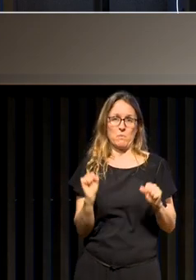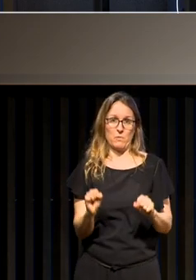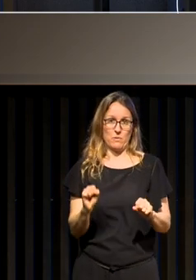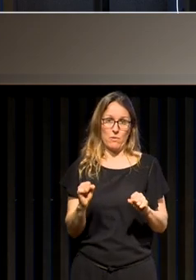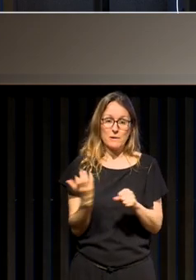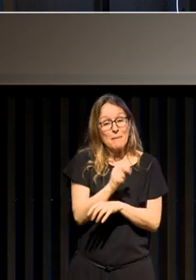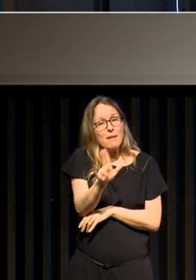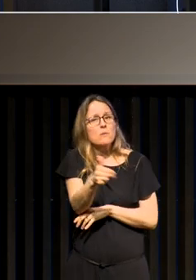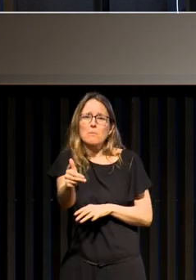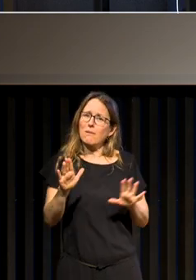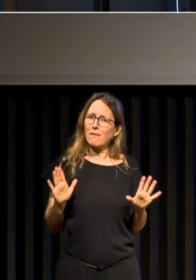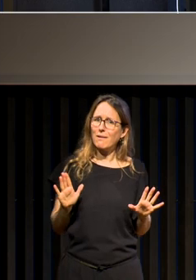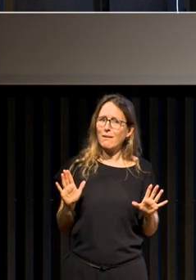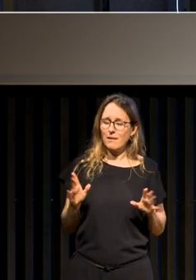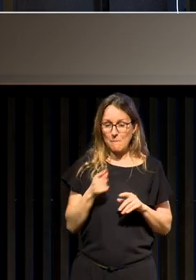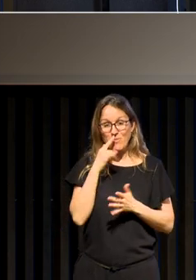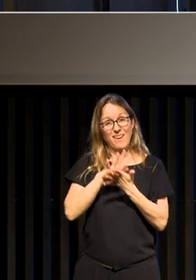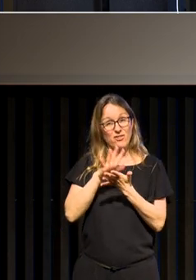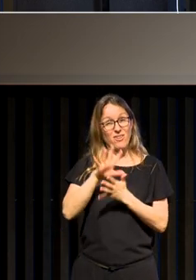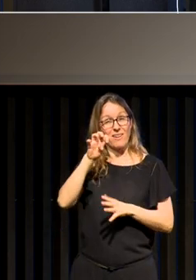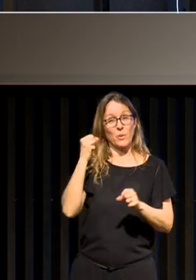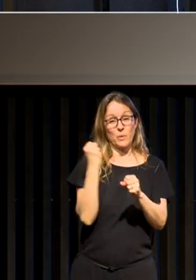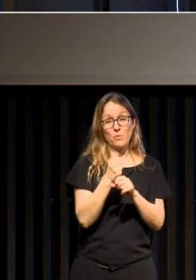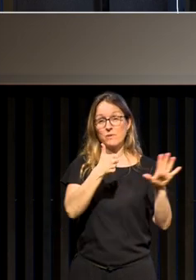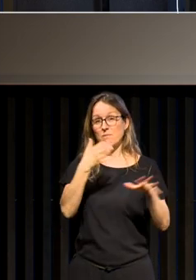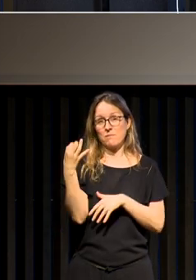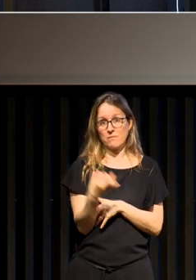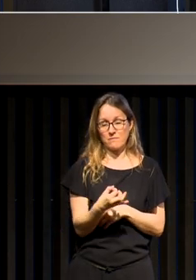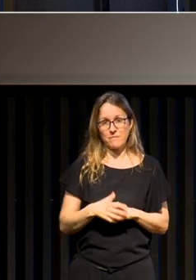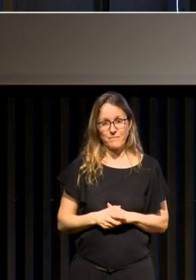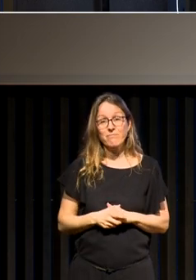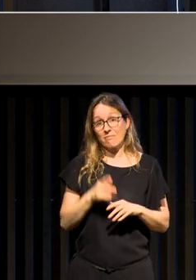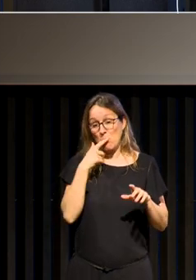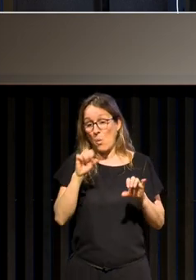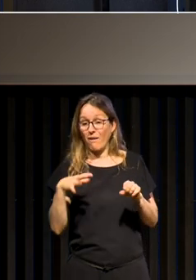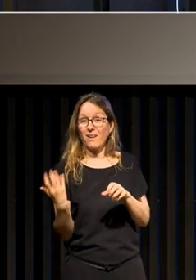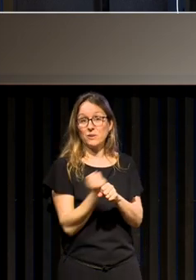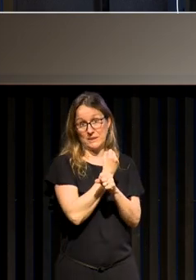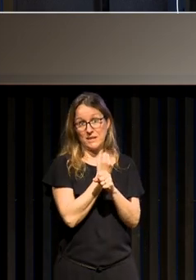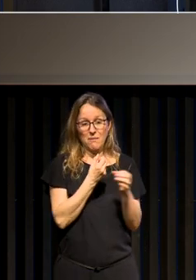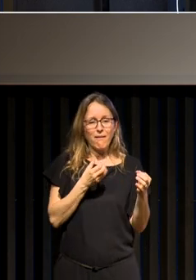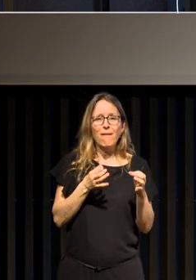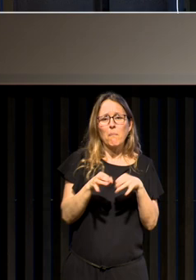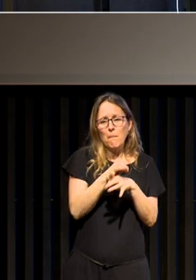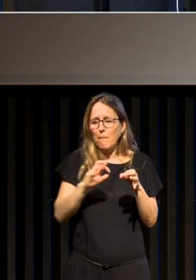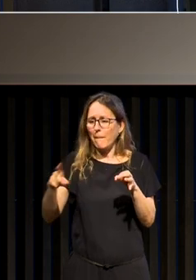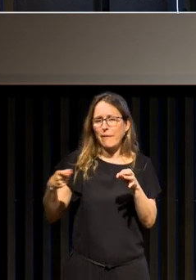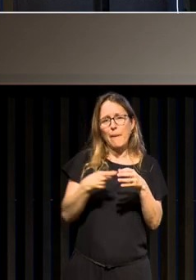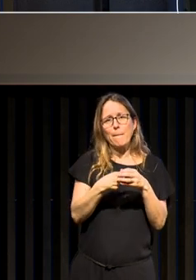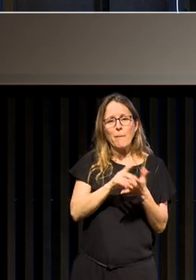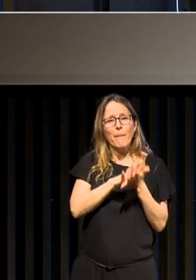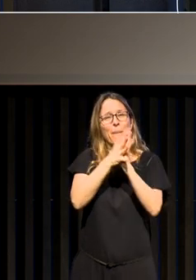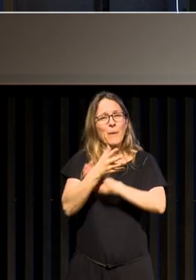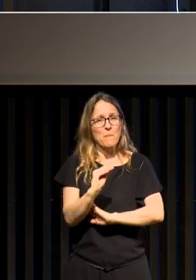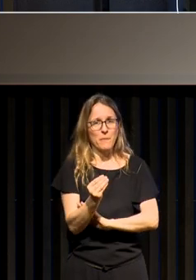Naturel, hein ? À 40 ans, 6% de chances de naturel de conception. Et vous voyez